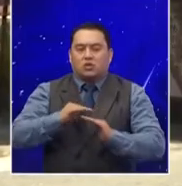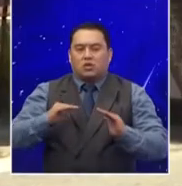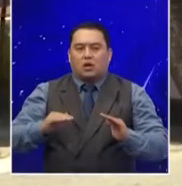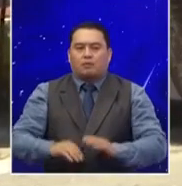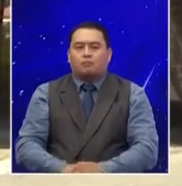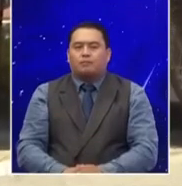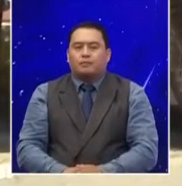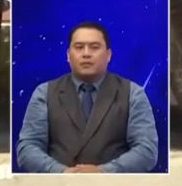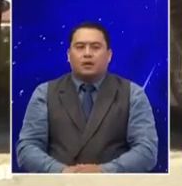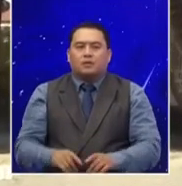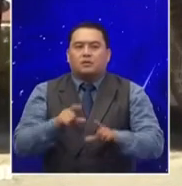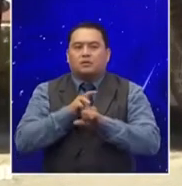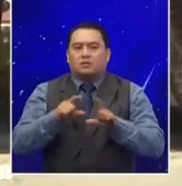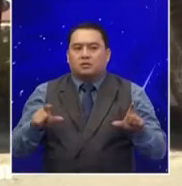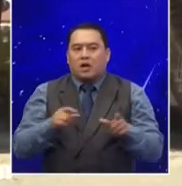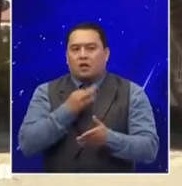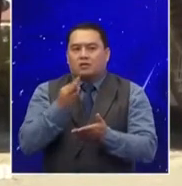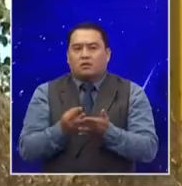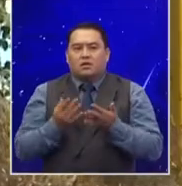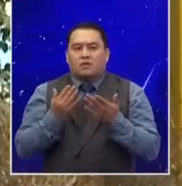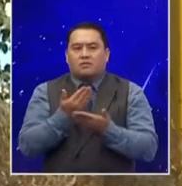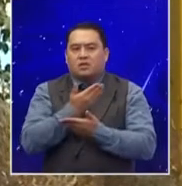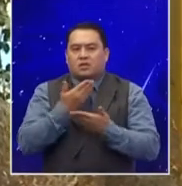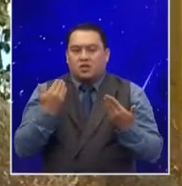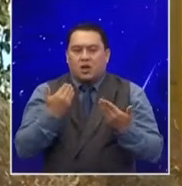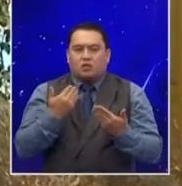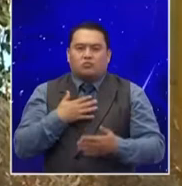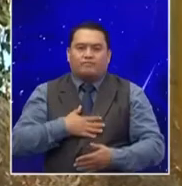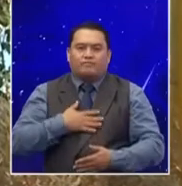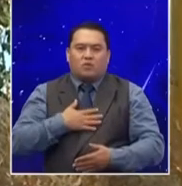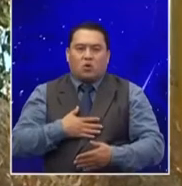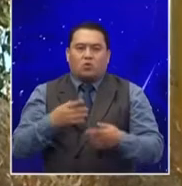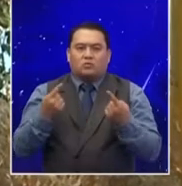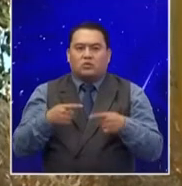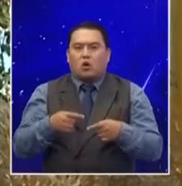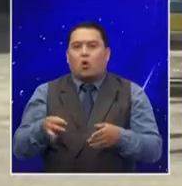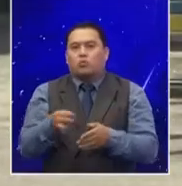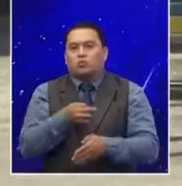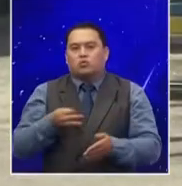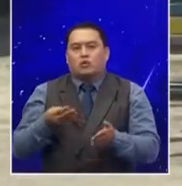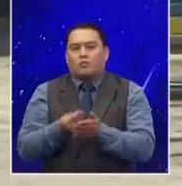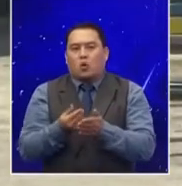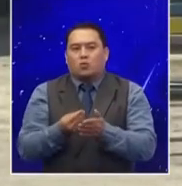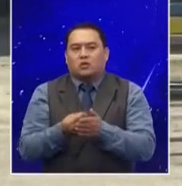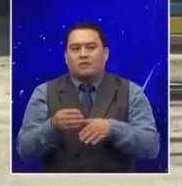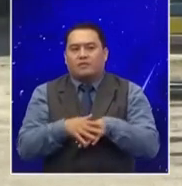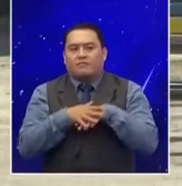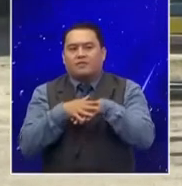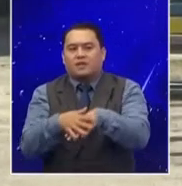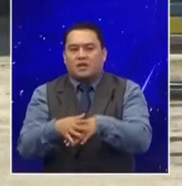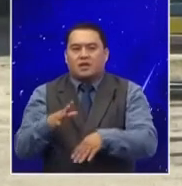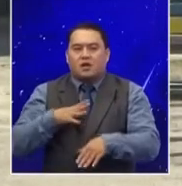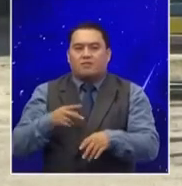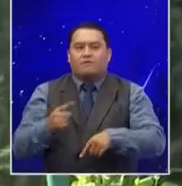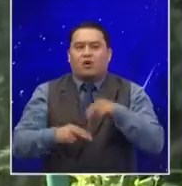К сожалению, здание центра не отвечает требованиям сегодняшнего времени. В связи с этим из областного бюджета выделены финансовые средства